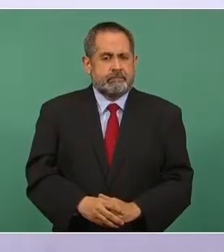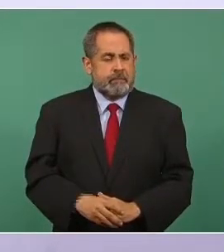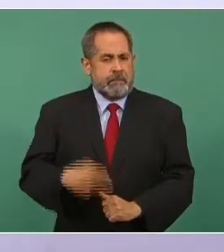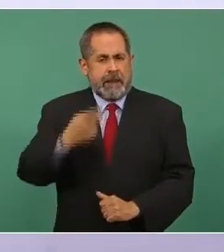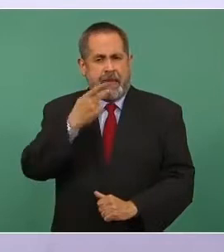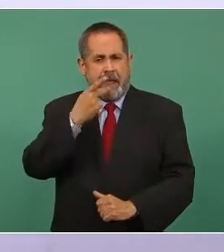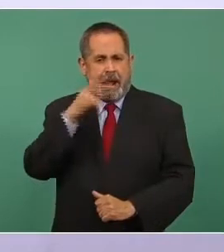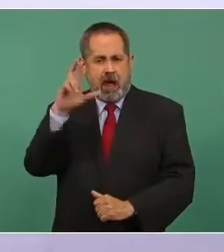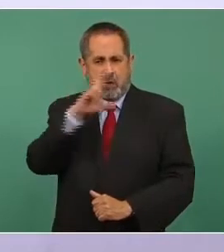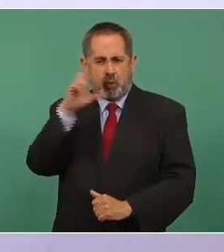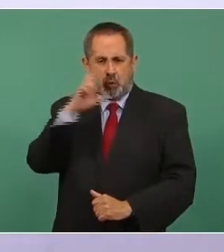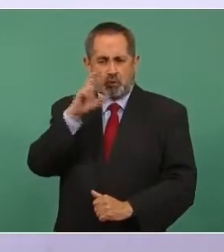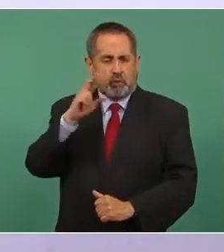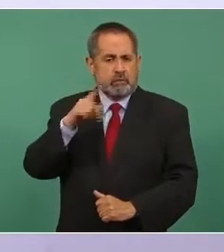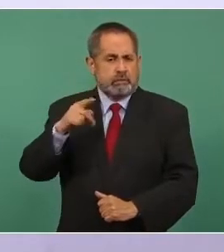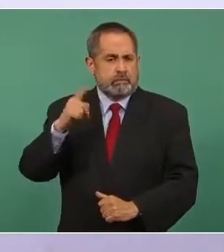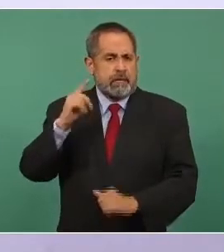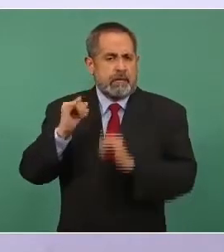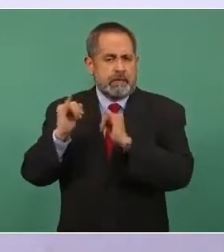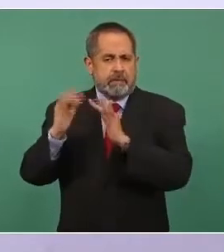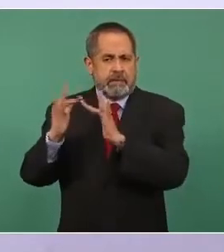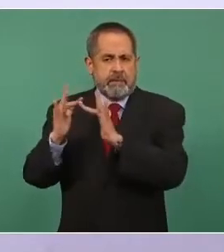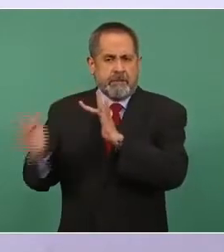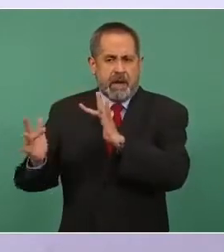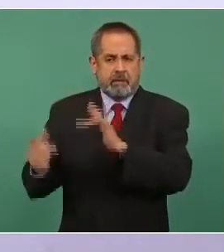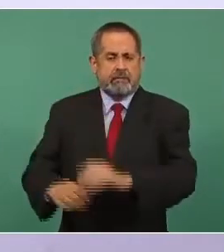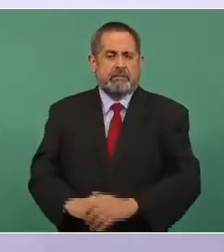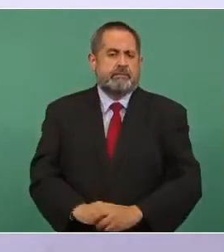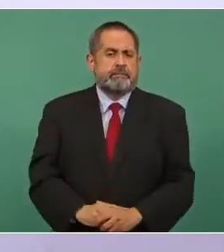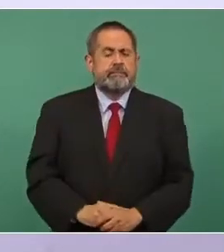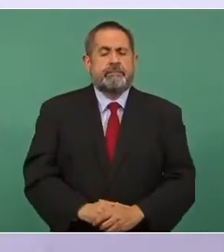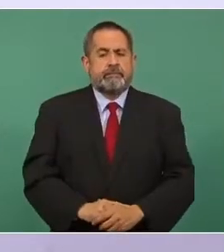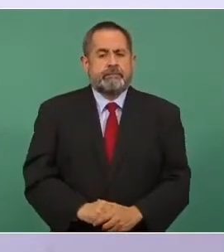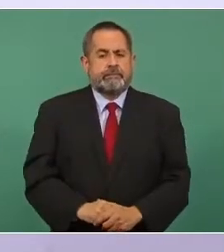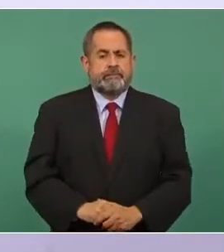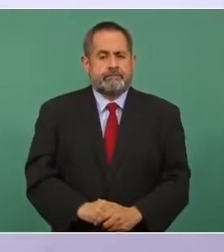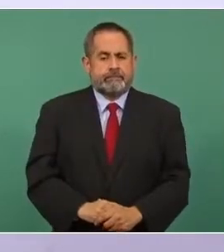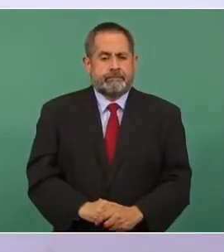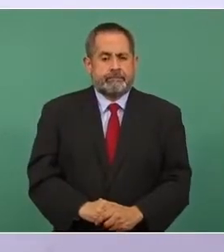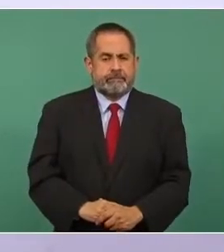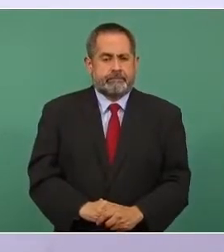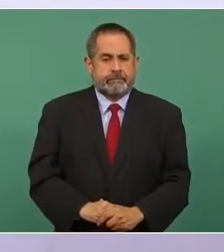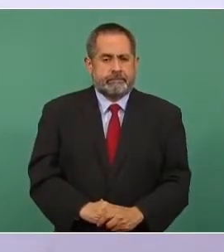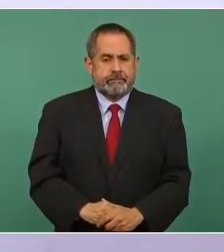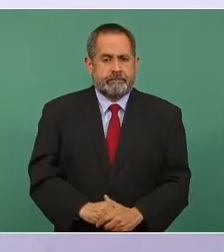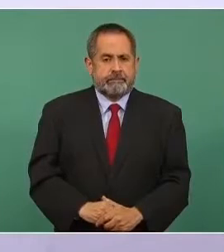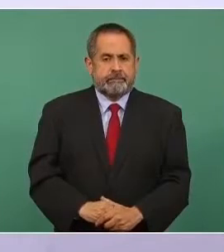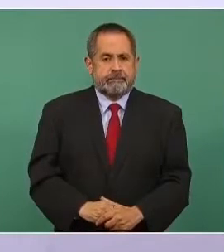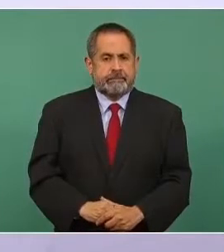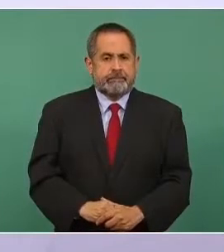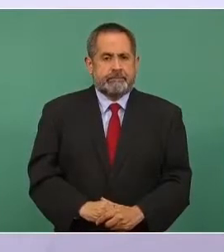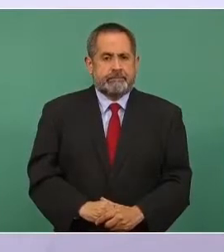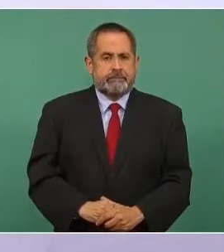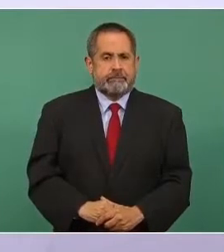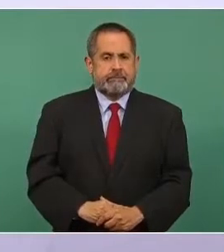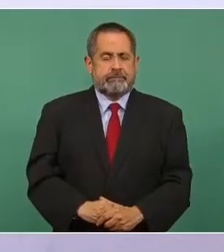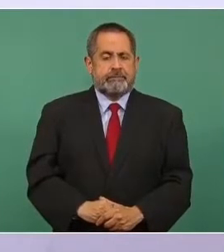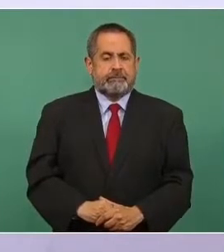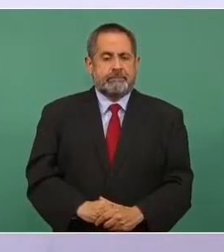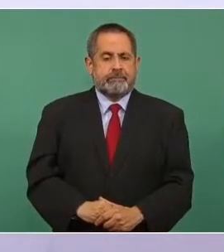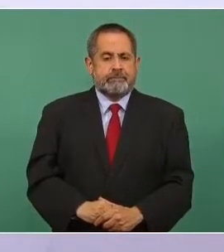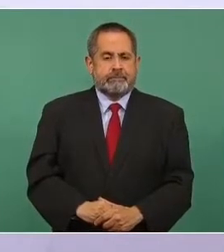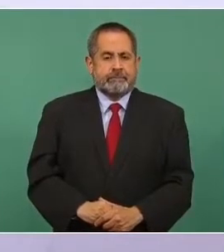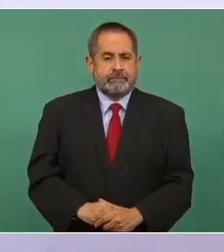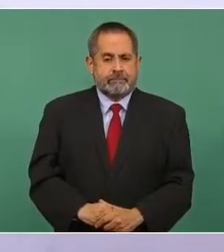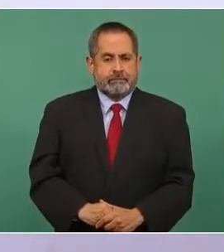становления государственности и развития демократических институтов, сохранения национальной идентичности. В декабре